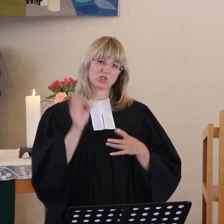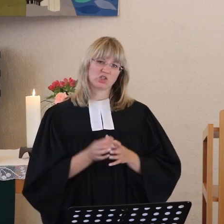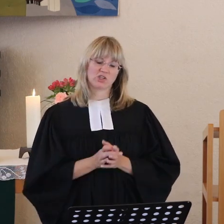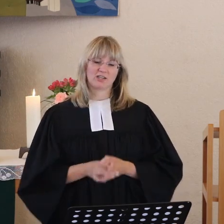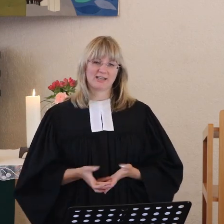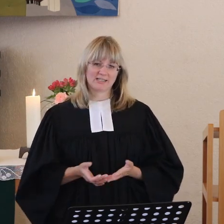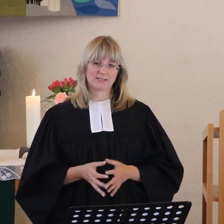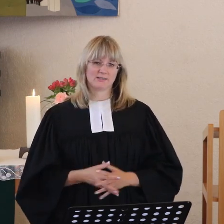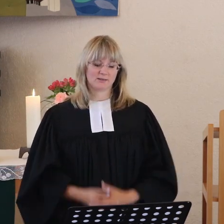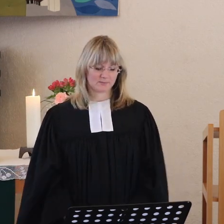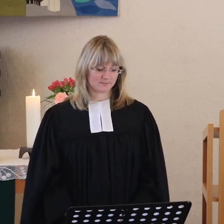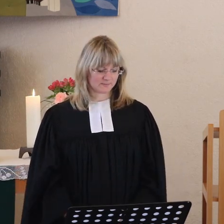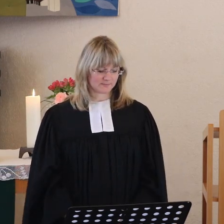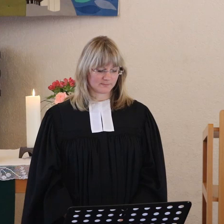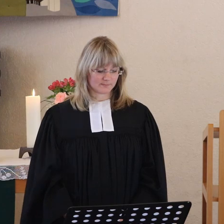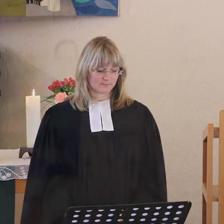an.